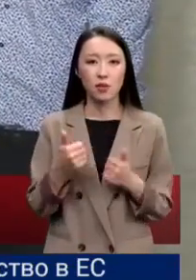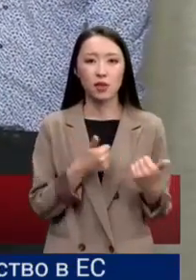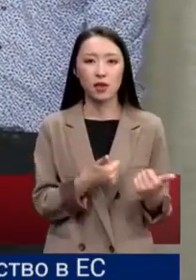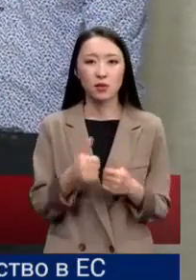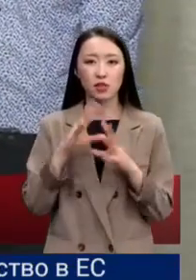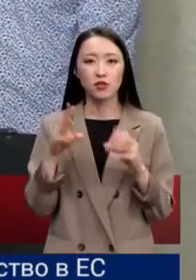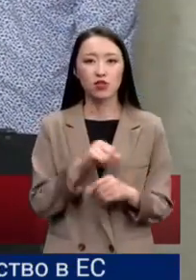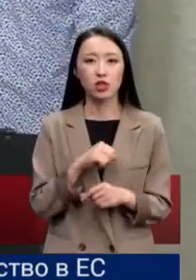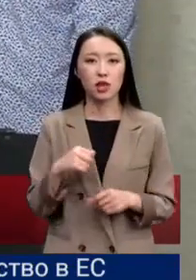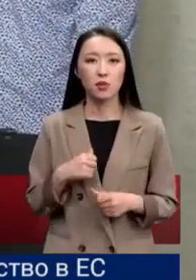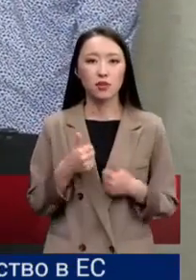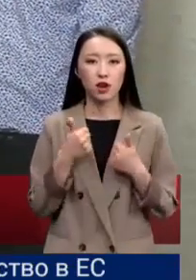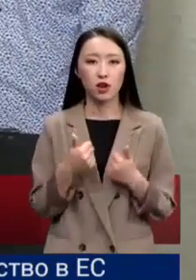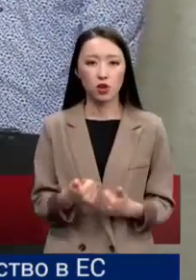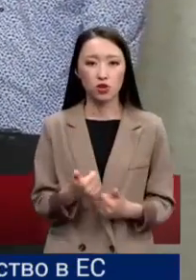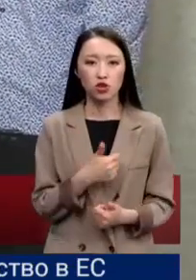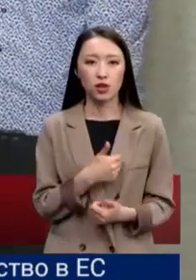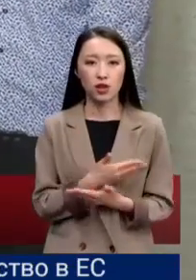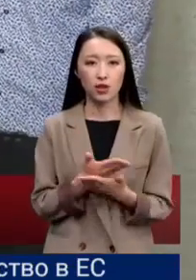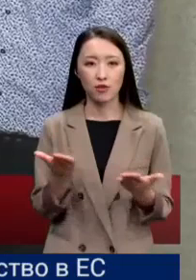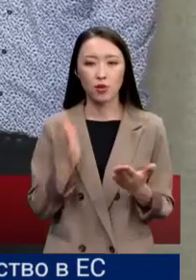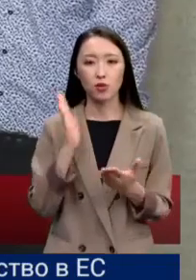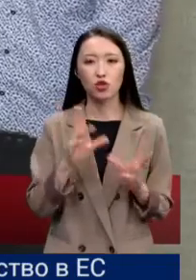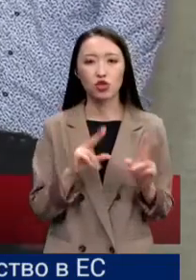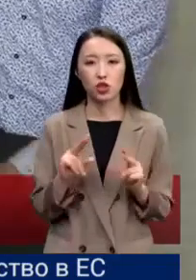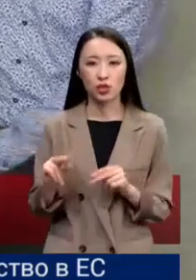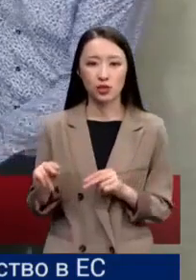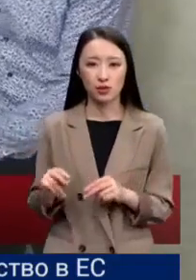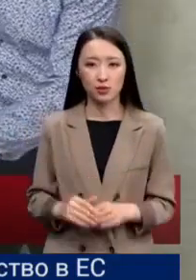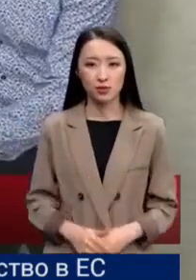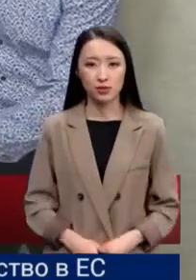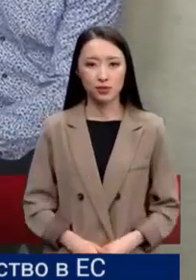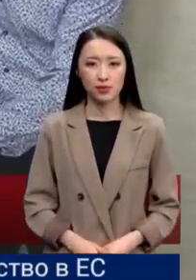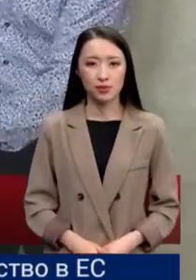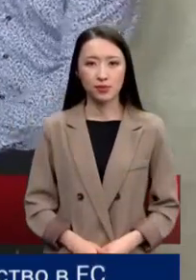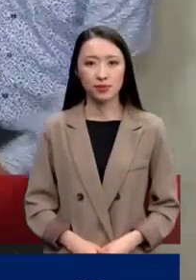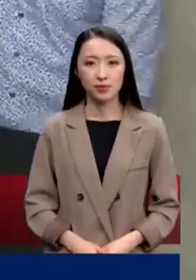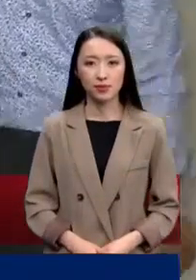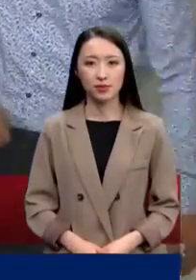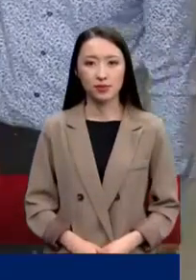всего самого-самого хорошего. Желаю вам. Будьте счастливы. Спасибо огромное.